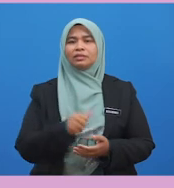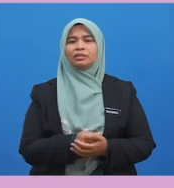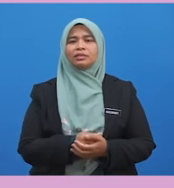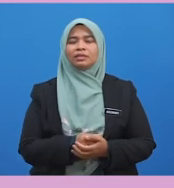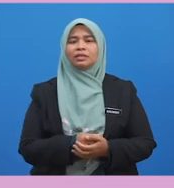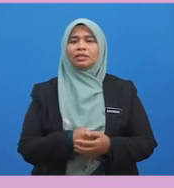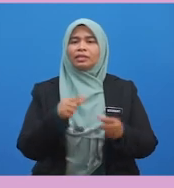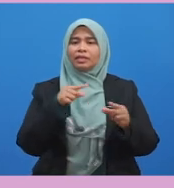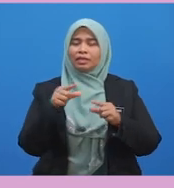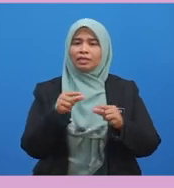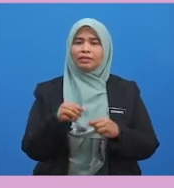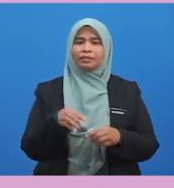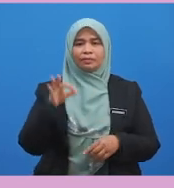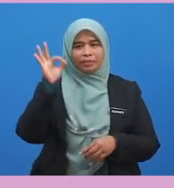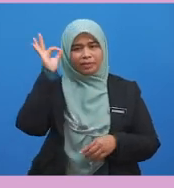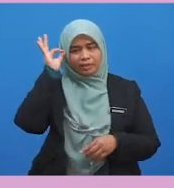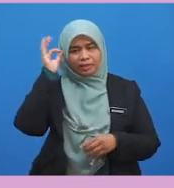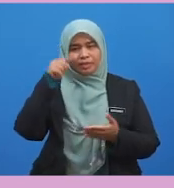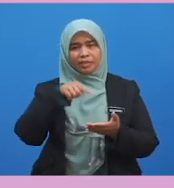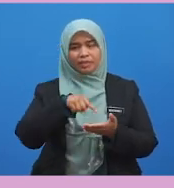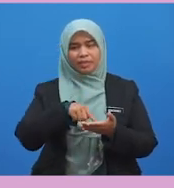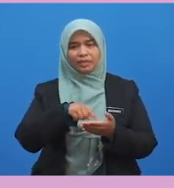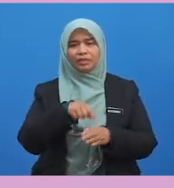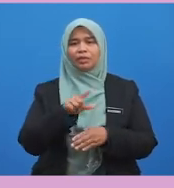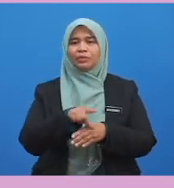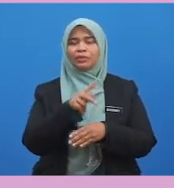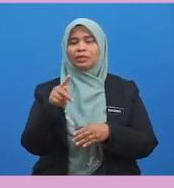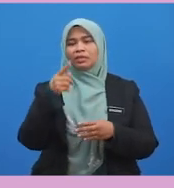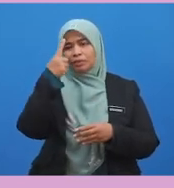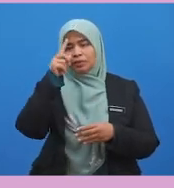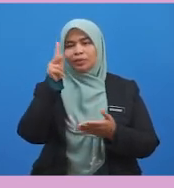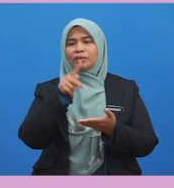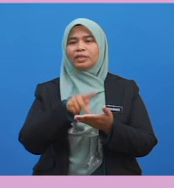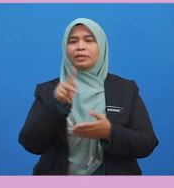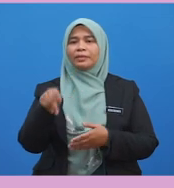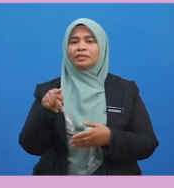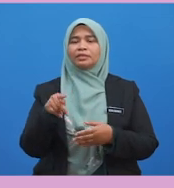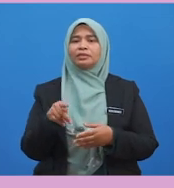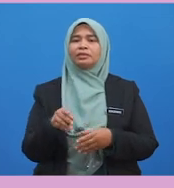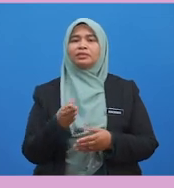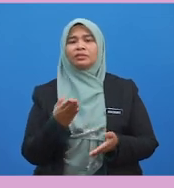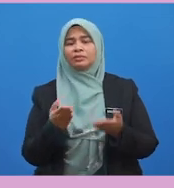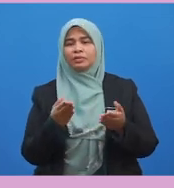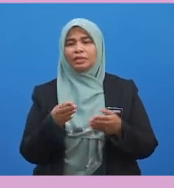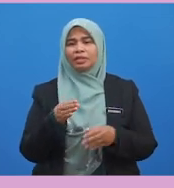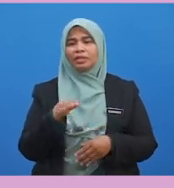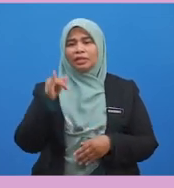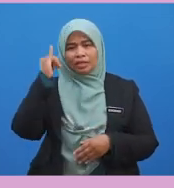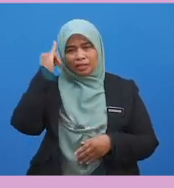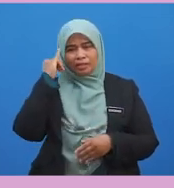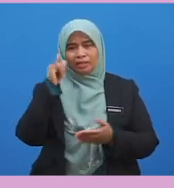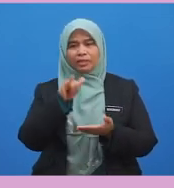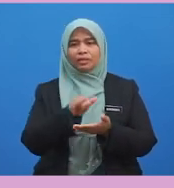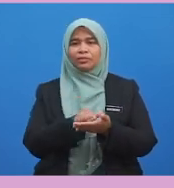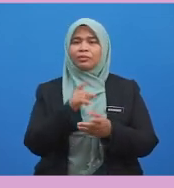Gaya pemikiran ini digunakan untuk mengenal pasti sama ada idea yang dijana